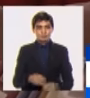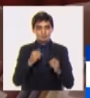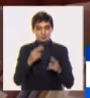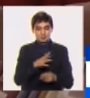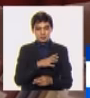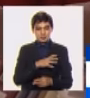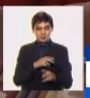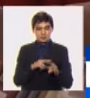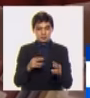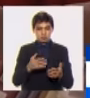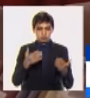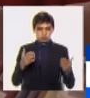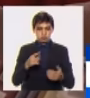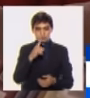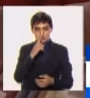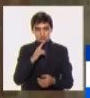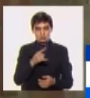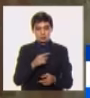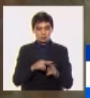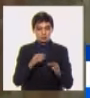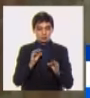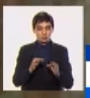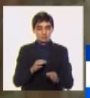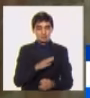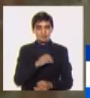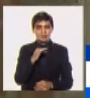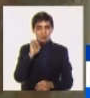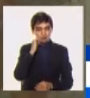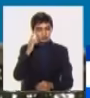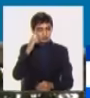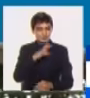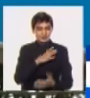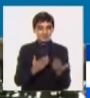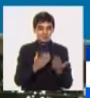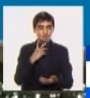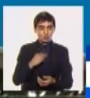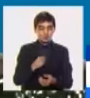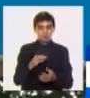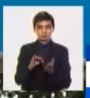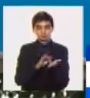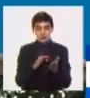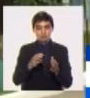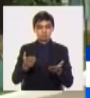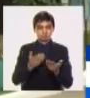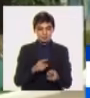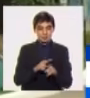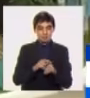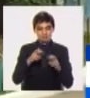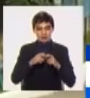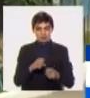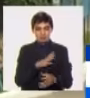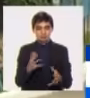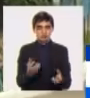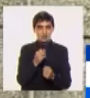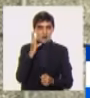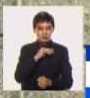месячный ребенок крупный такой бабушка считает что если вы ее дочь приняли сразу то ребенка могли бы спасти в